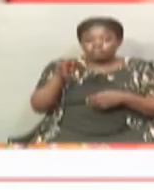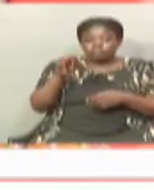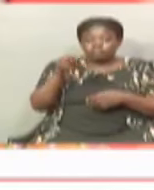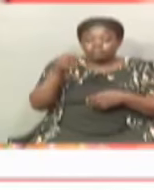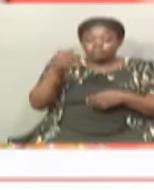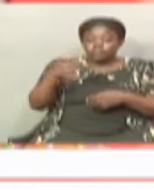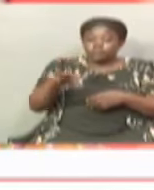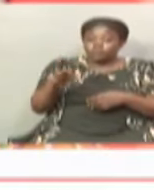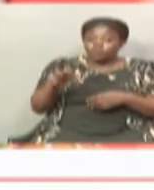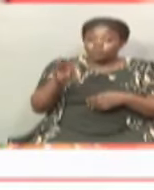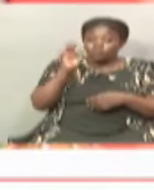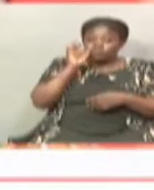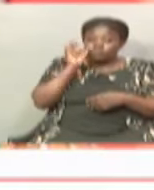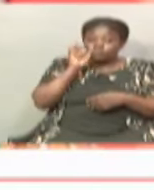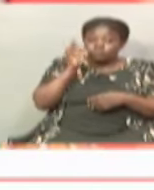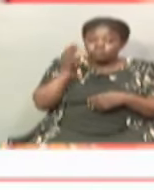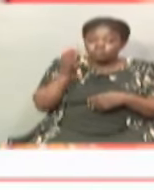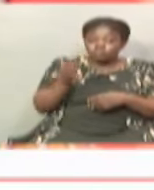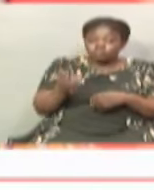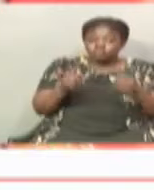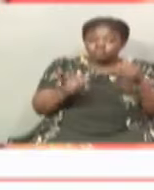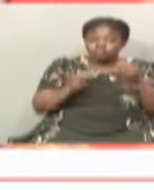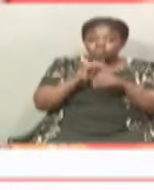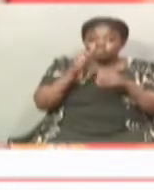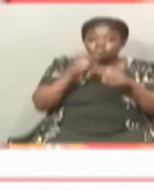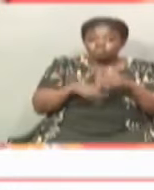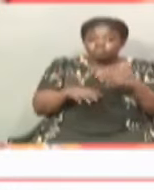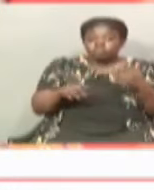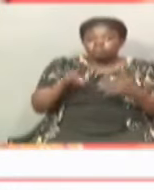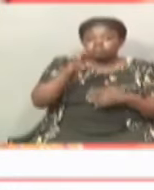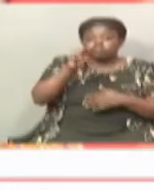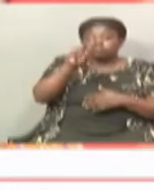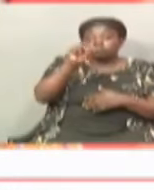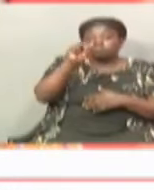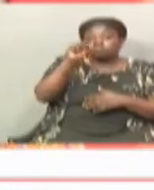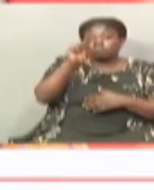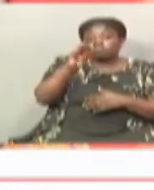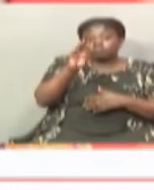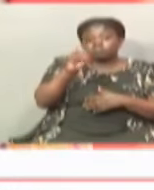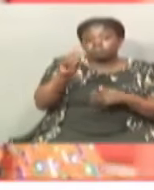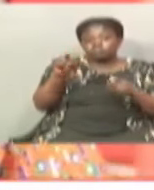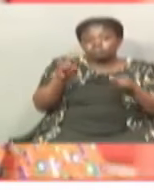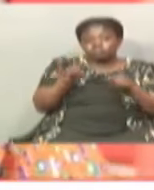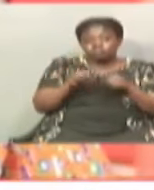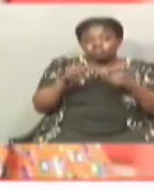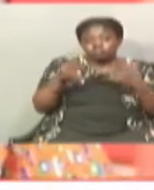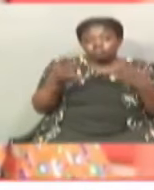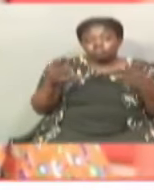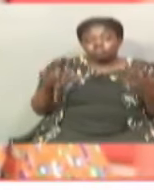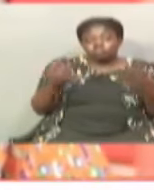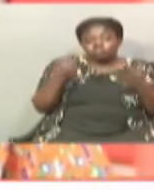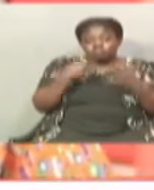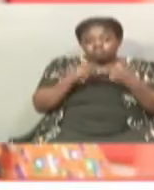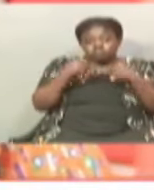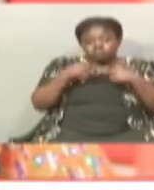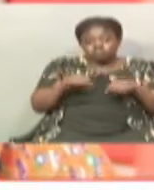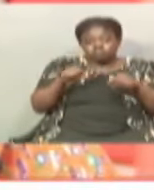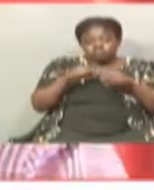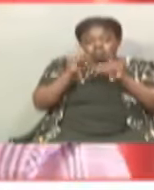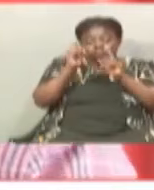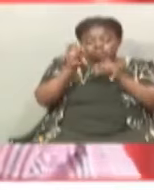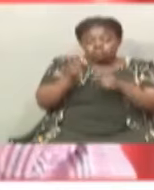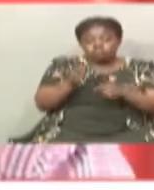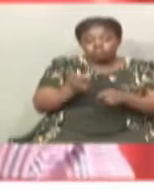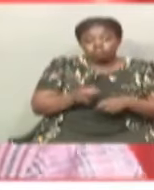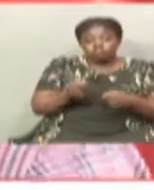omuli ebisasala ne tubikolamu envumbo. Tujja bayigiriza okula enjuki zino kye zitukolera mu nnimiro.